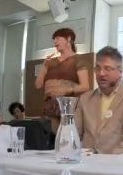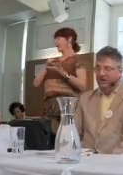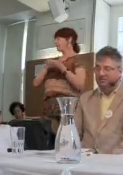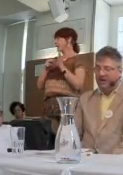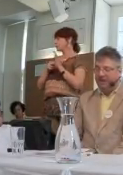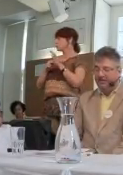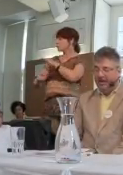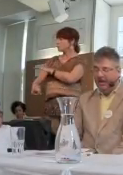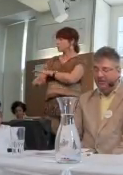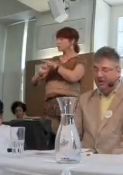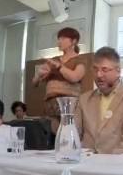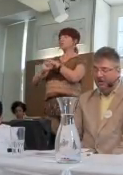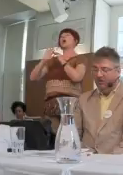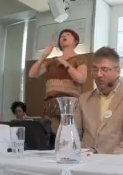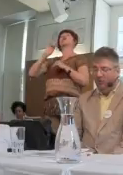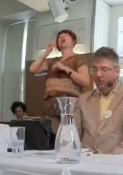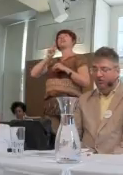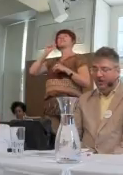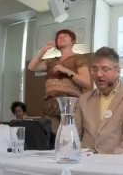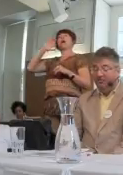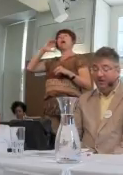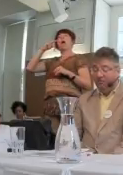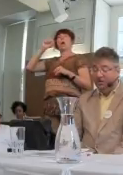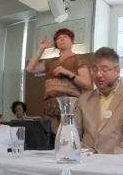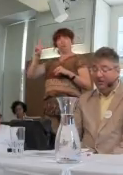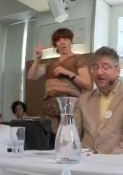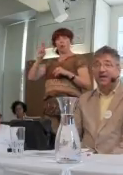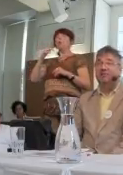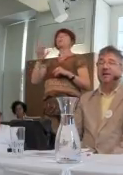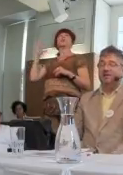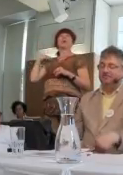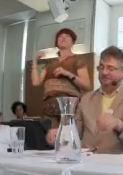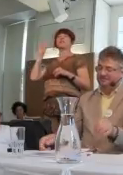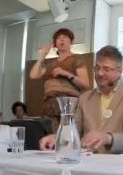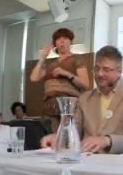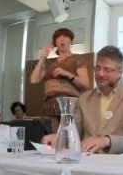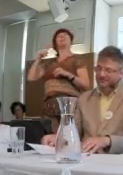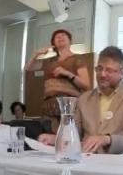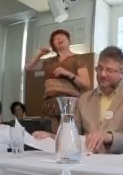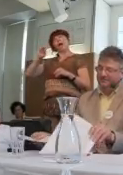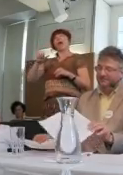Unterstützung bei Franz Achammer und sage auf Wiederhören, Gerhard Wagner.